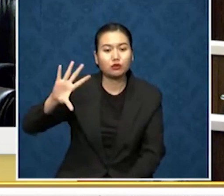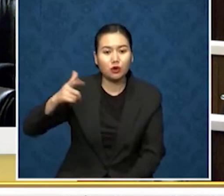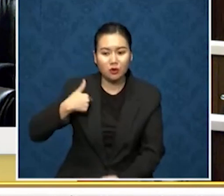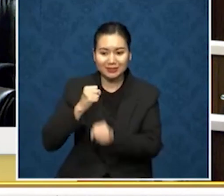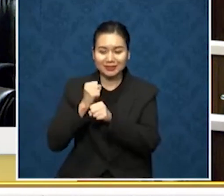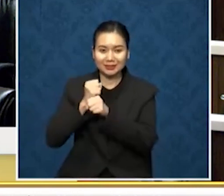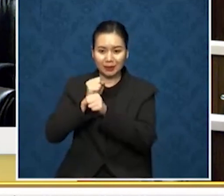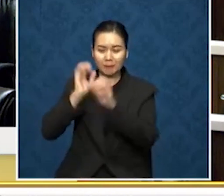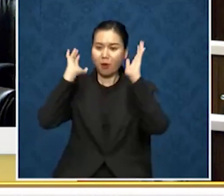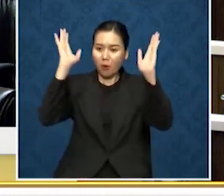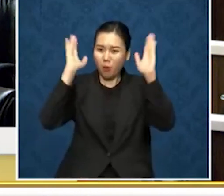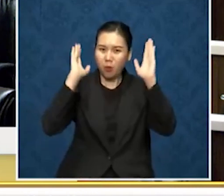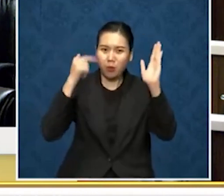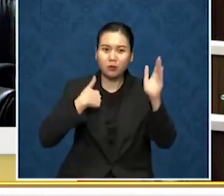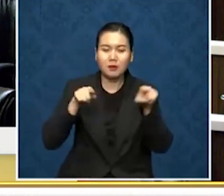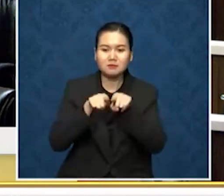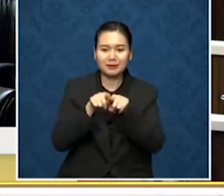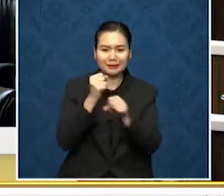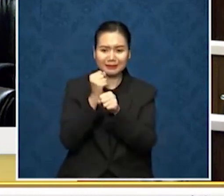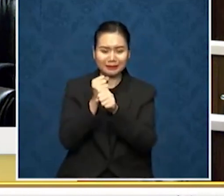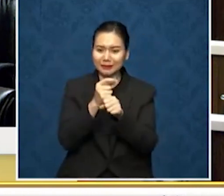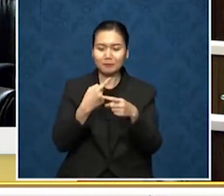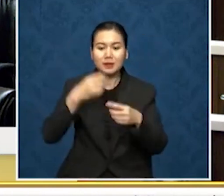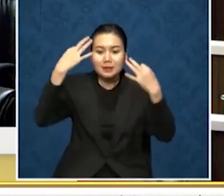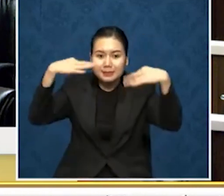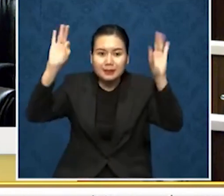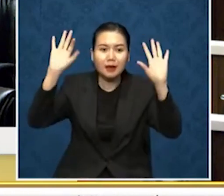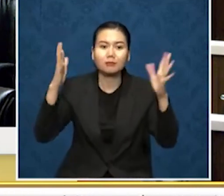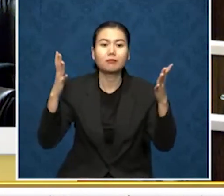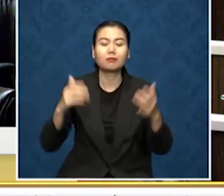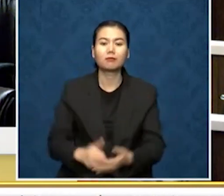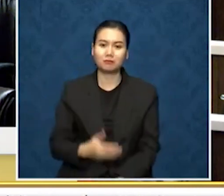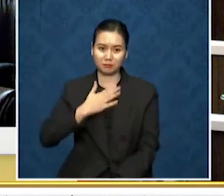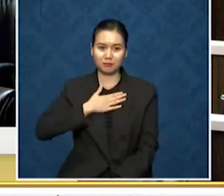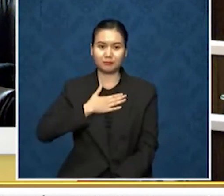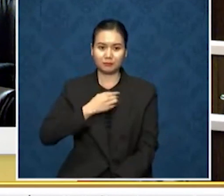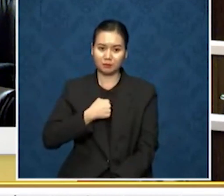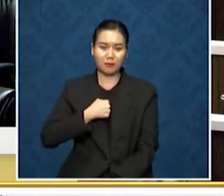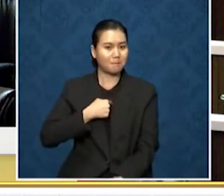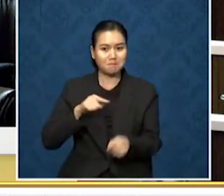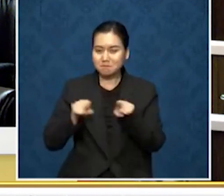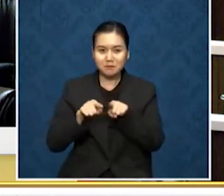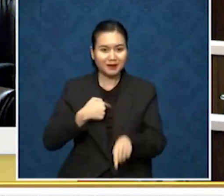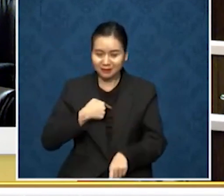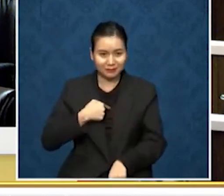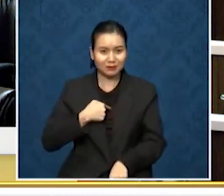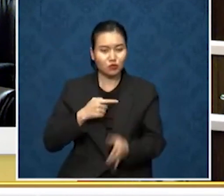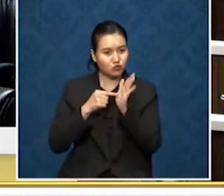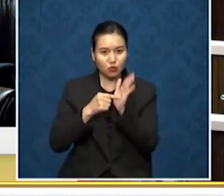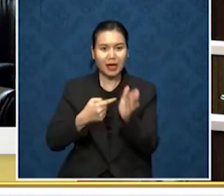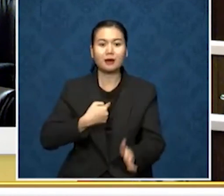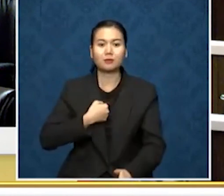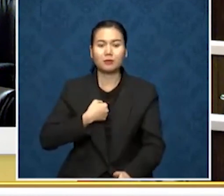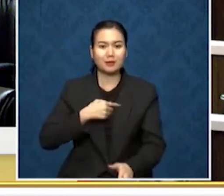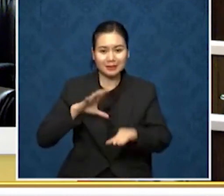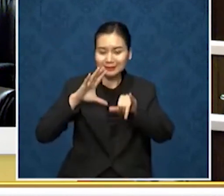รณรงค์หาเสียงไม่สามารถทำได้โดยเสรีผมนี่แหละฮะคือหลักฐานที่ยังมีชีวิตอยู่เพราะผมคือคน